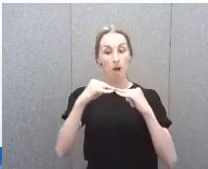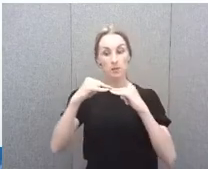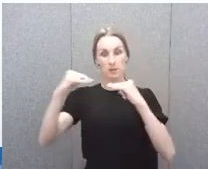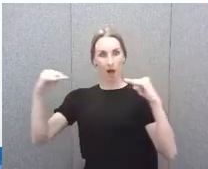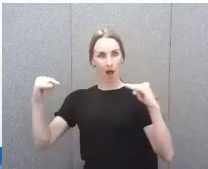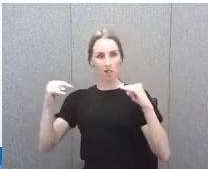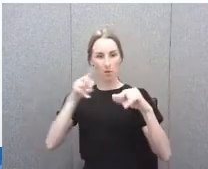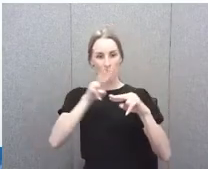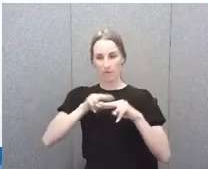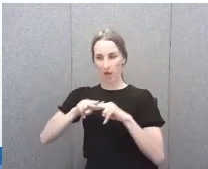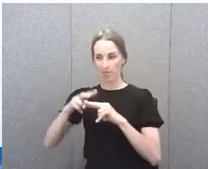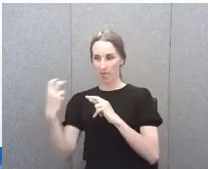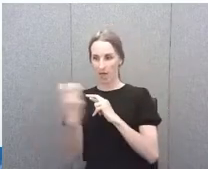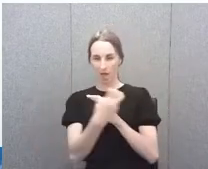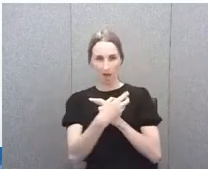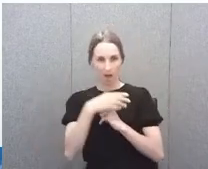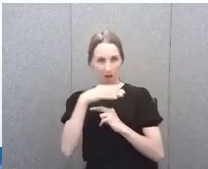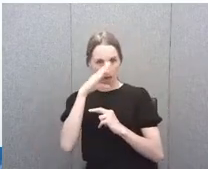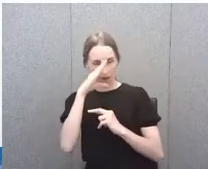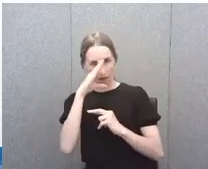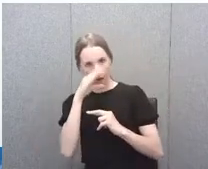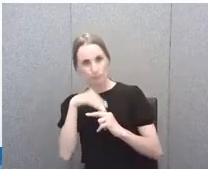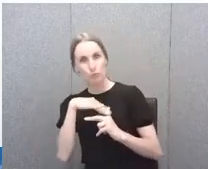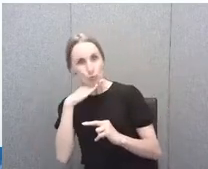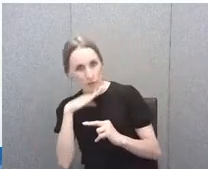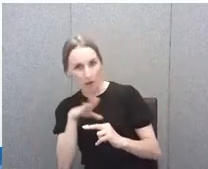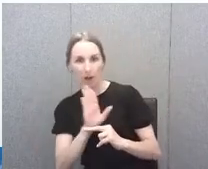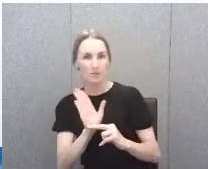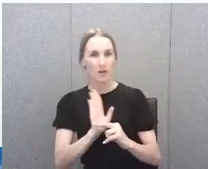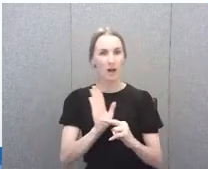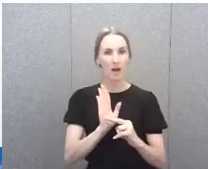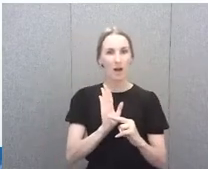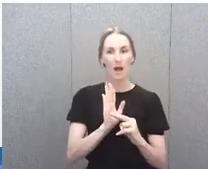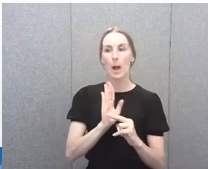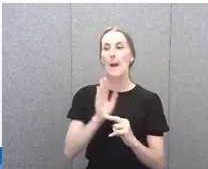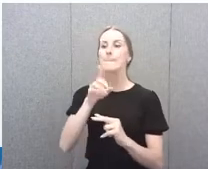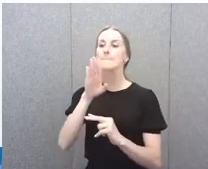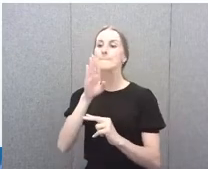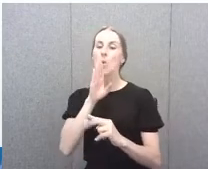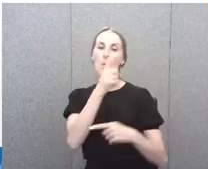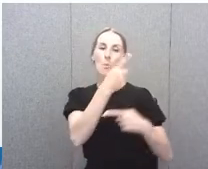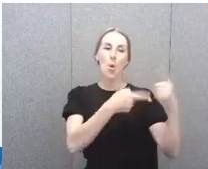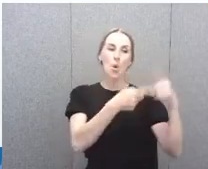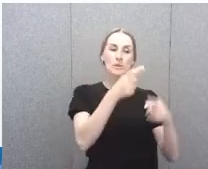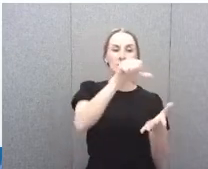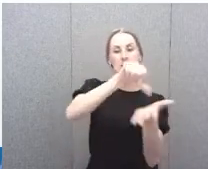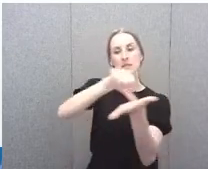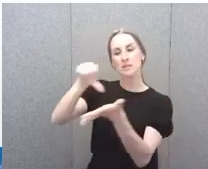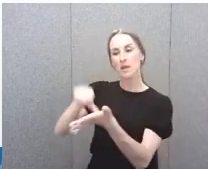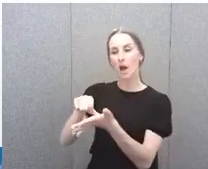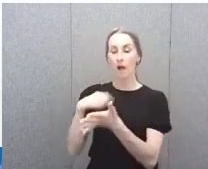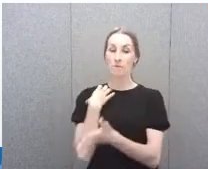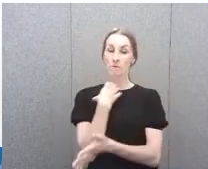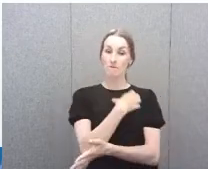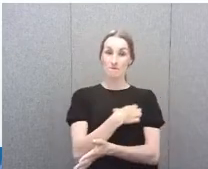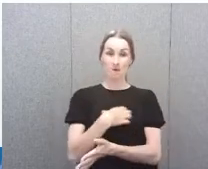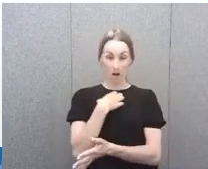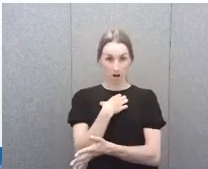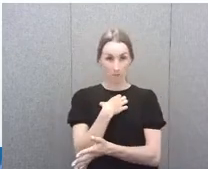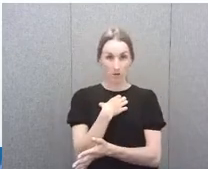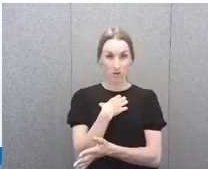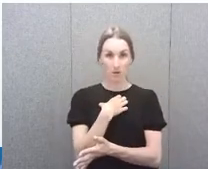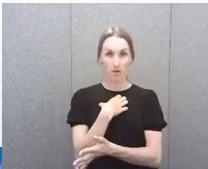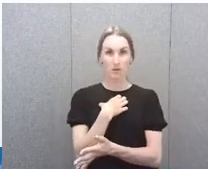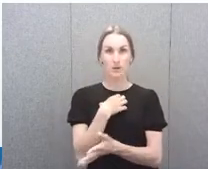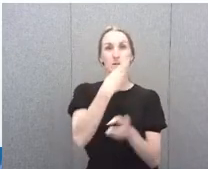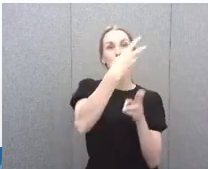форума именно и несет такое название «Достаточно ли места за столом?». И здесь мы будем говорить о политическом представительстве